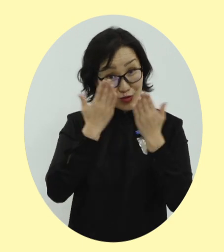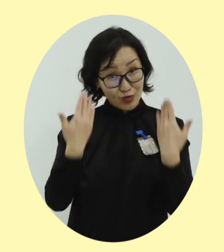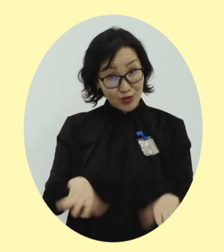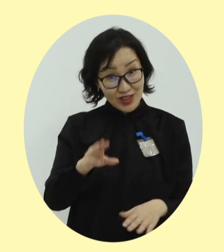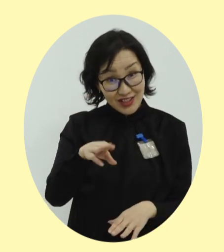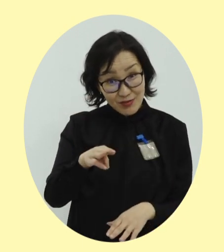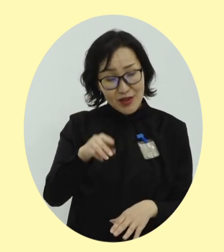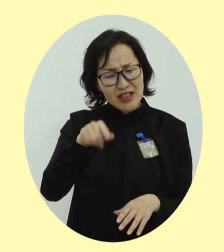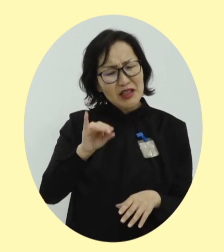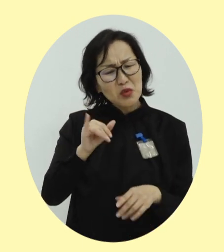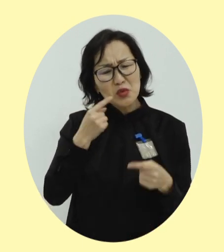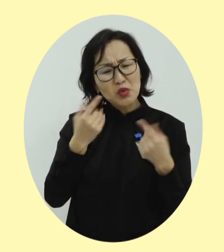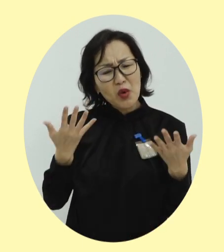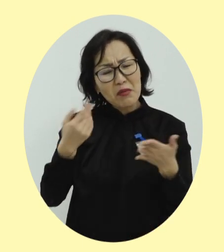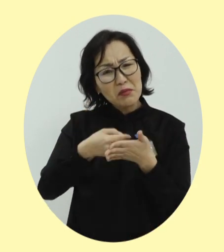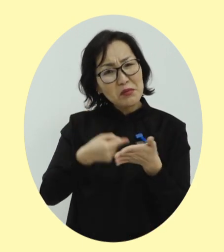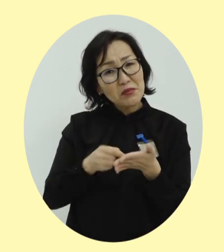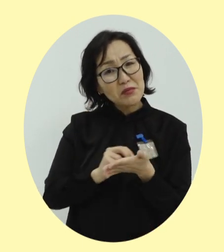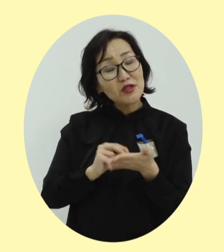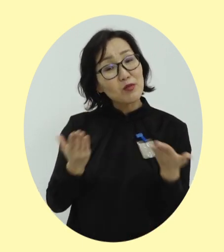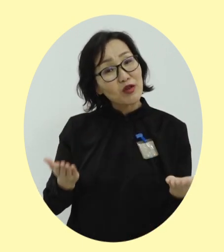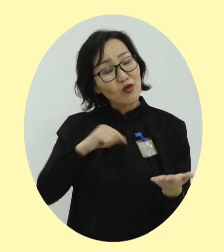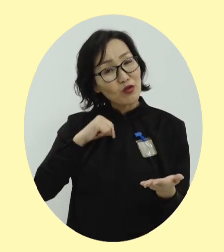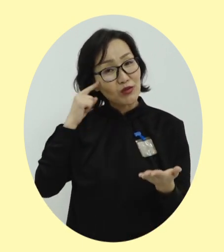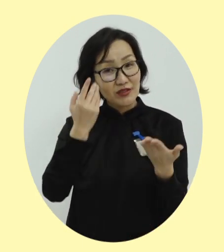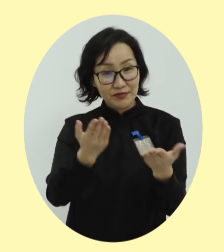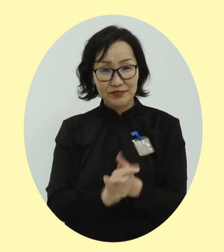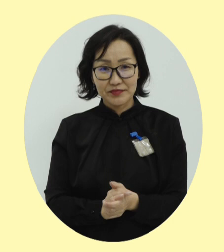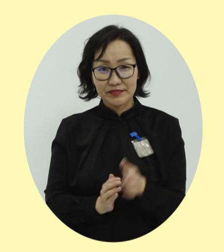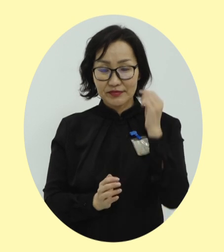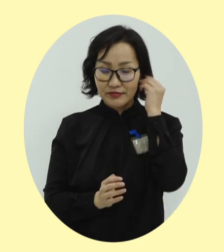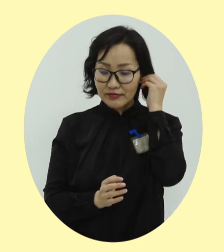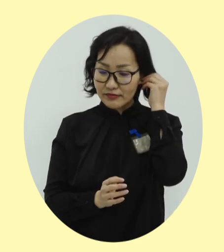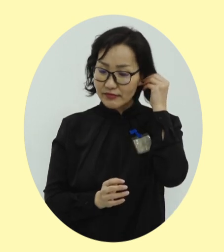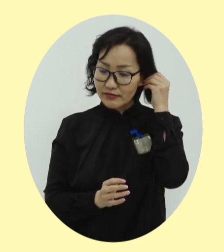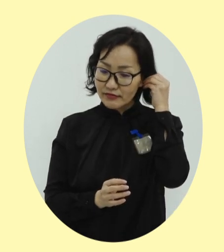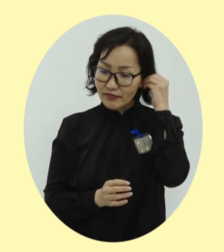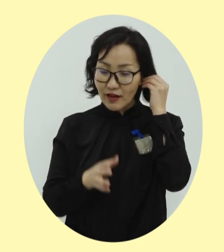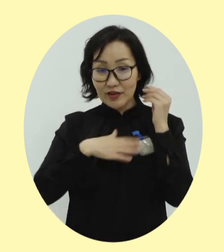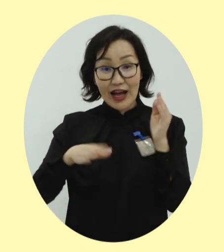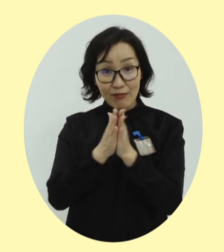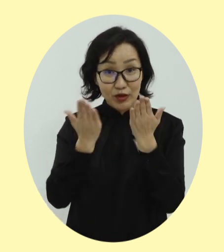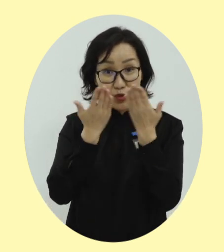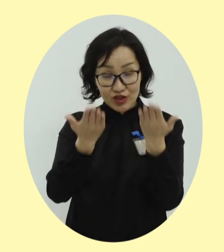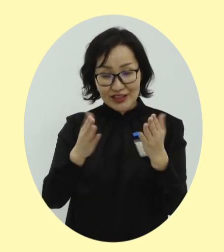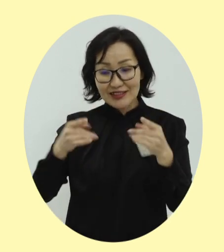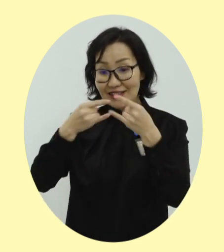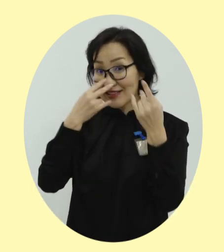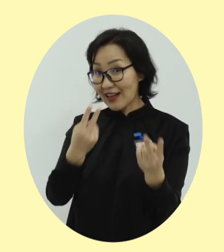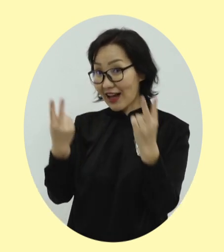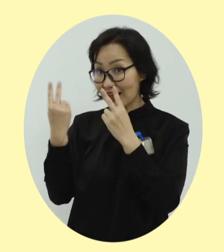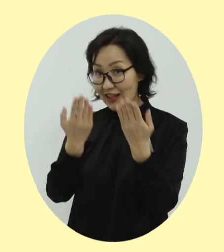учраас яг юуны тухай бичсэн юм бол? За, тэгвэл хамтдаа уншия. Дэлгэцэнд анхаарлаа